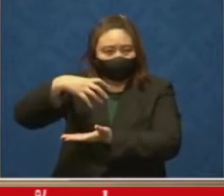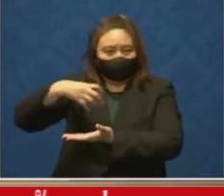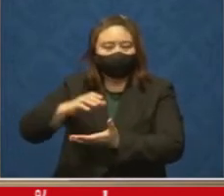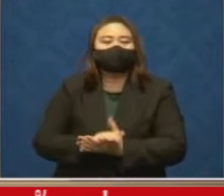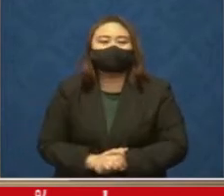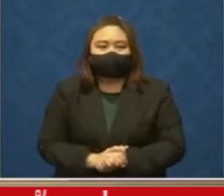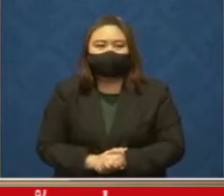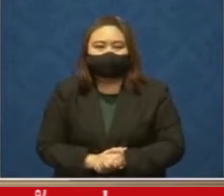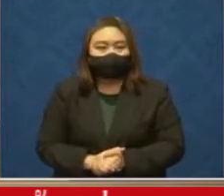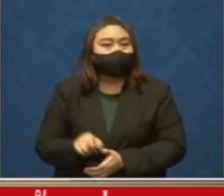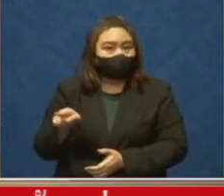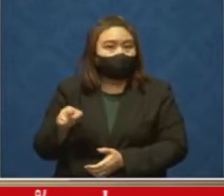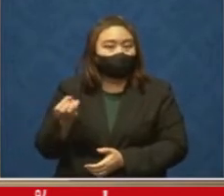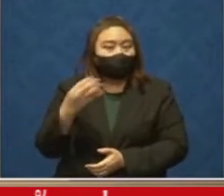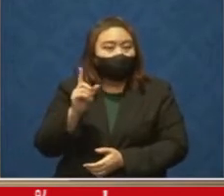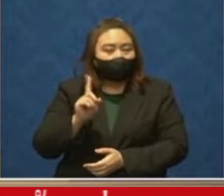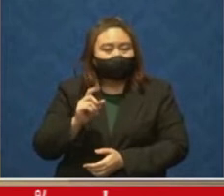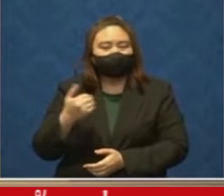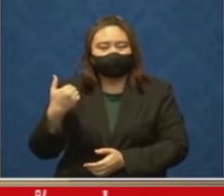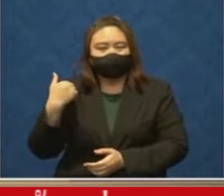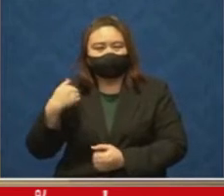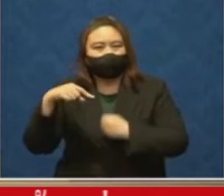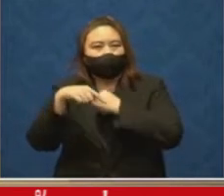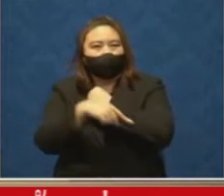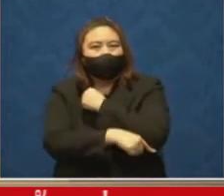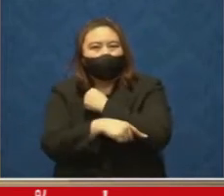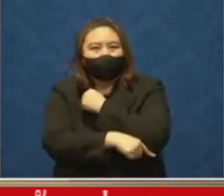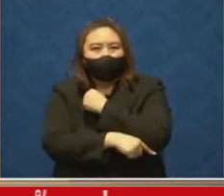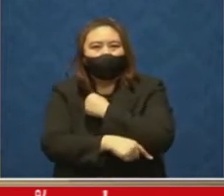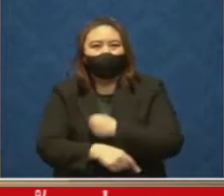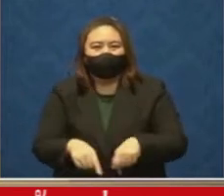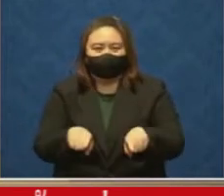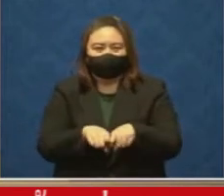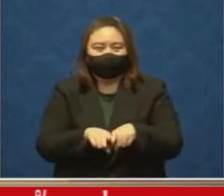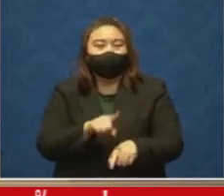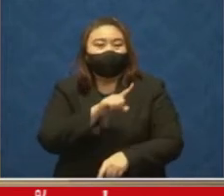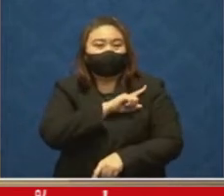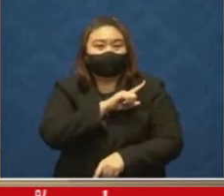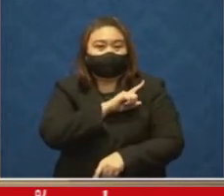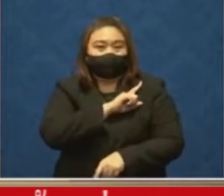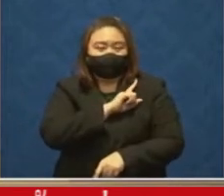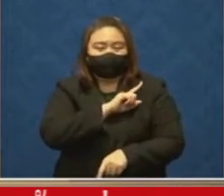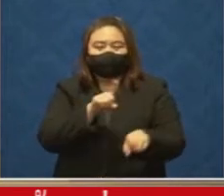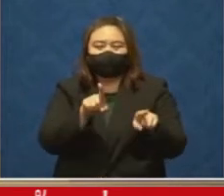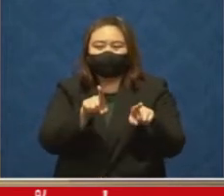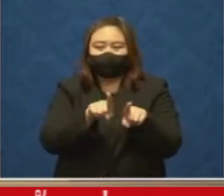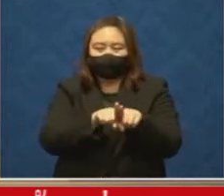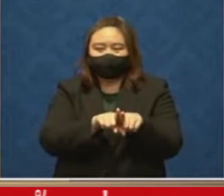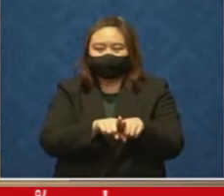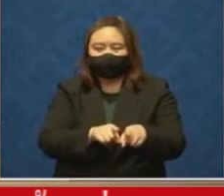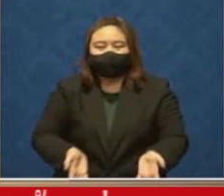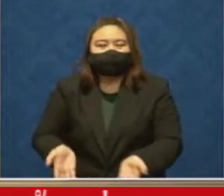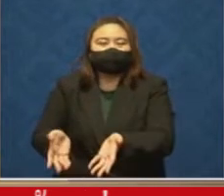ให้ข้อมูผมเขาบอกว่าเขาถูกโกงนะครับพลักคามรผดชอบมาไ้ที่พน้ชาวประมง